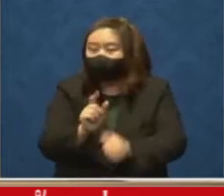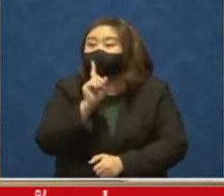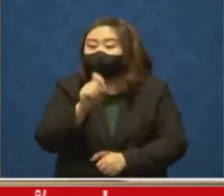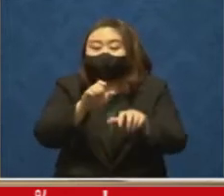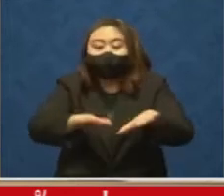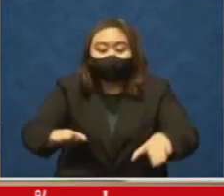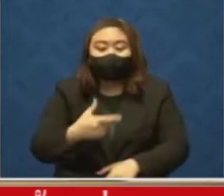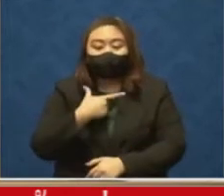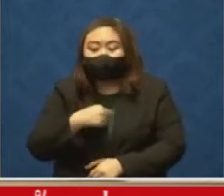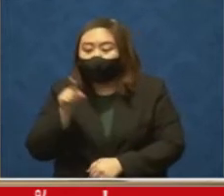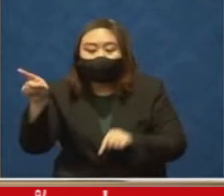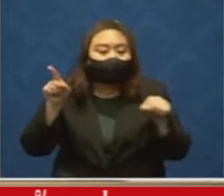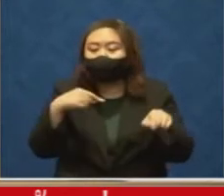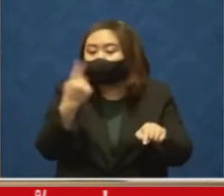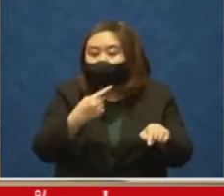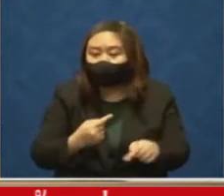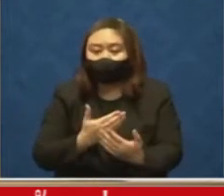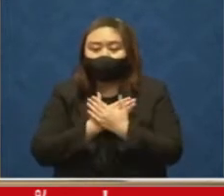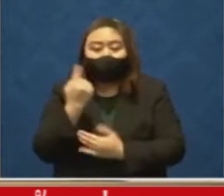เขาจะรักไทย เขาจะเชื่อไทย